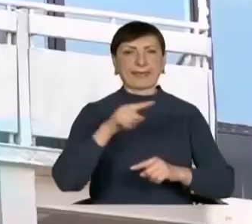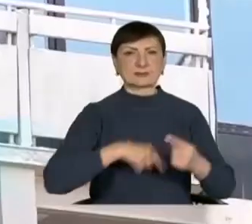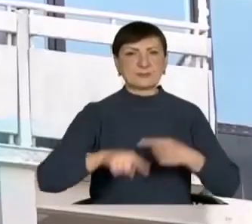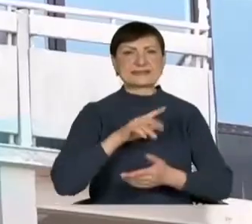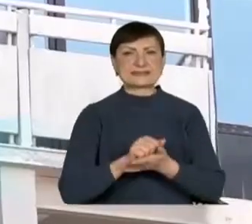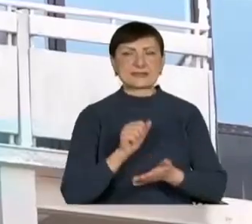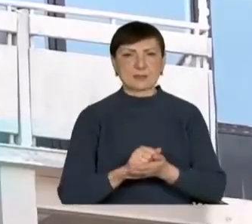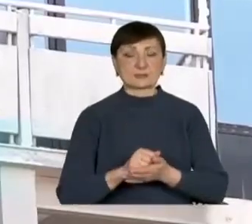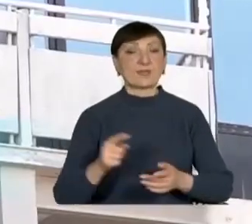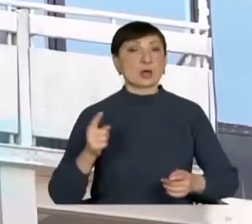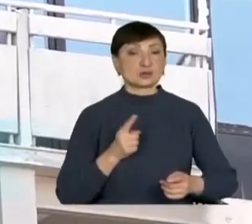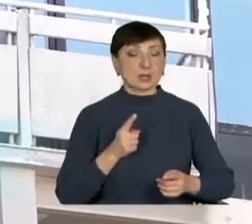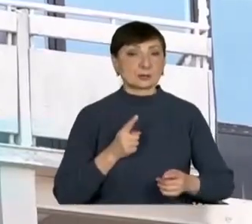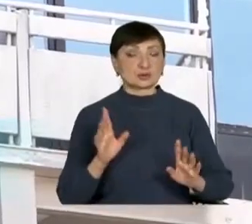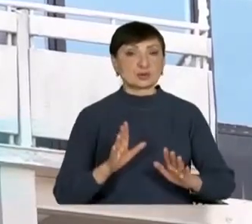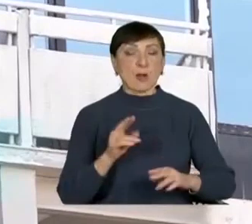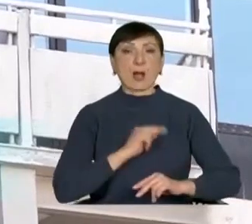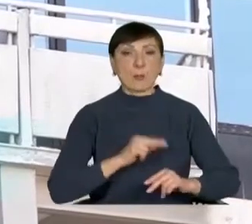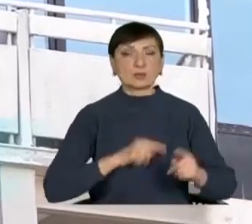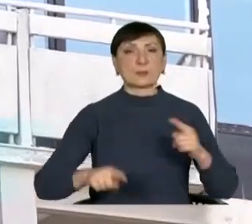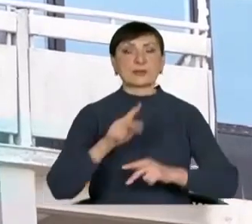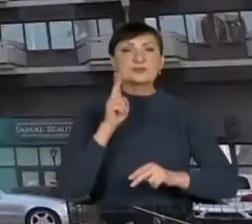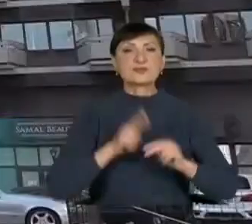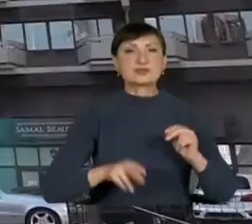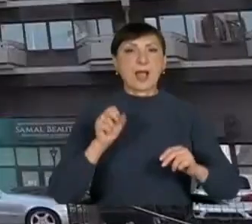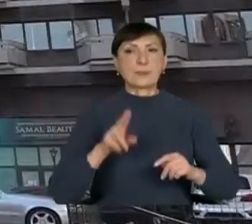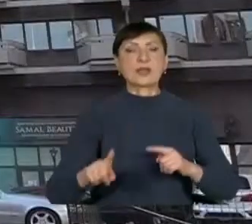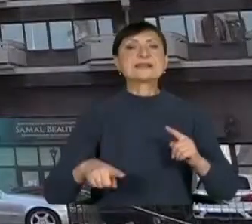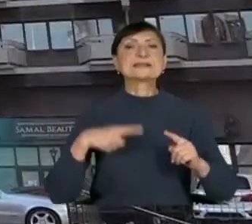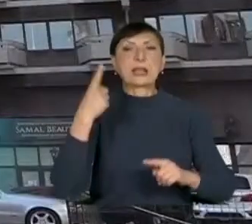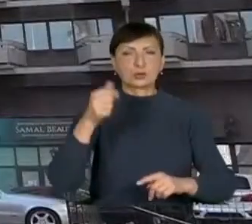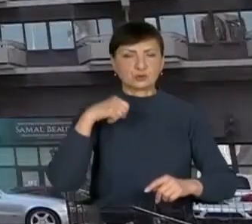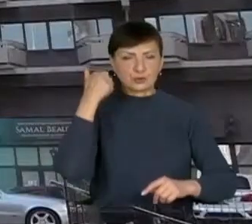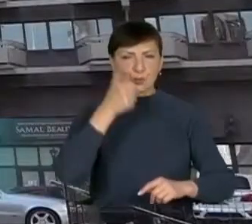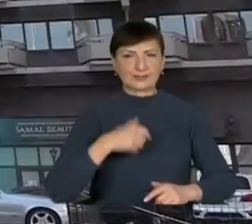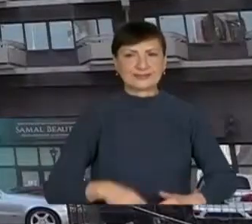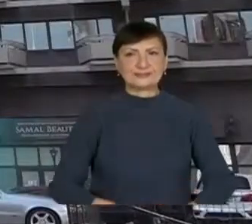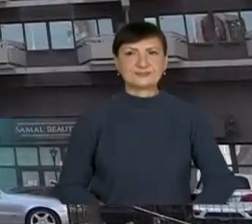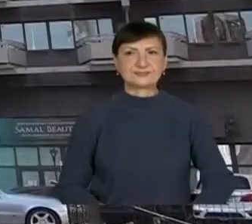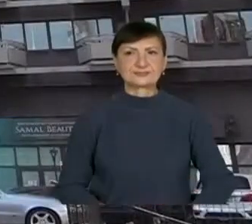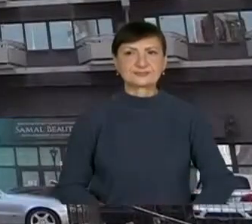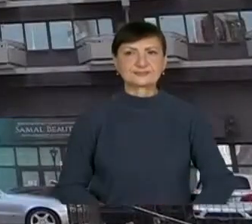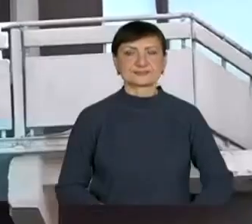предпринимательства. Ожидается, что работы по нему завершатся в апреле следующего года.